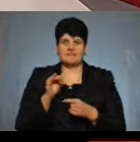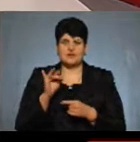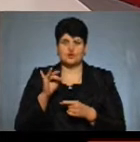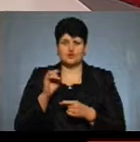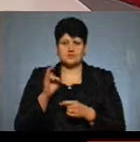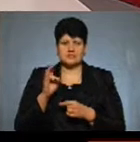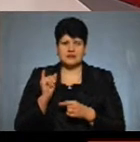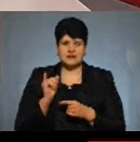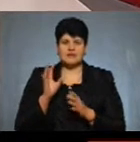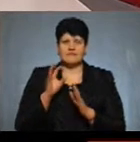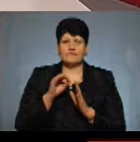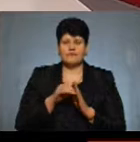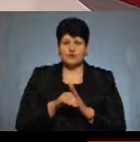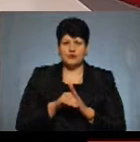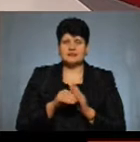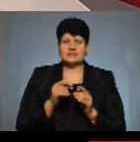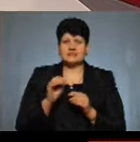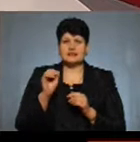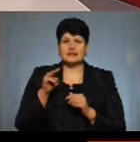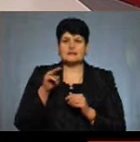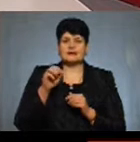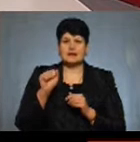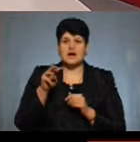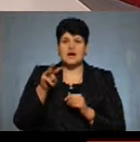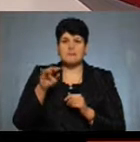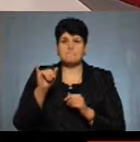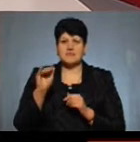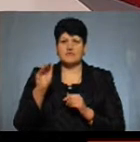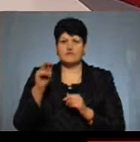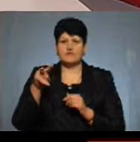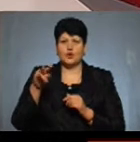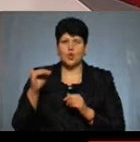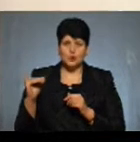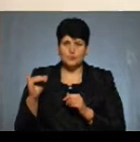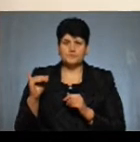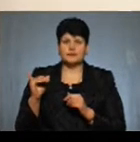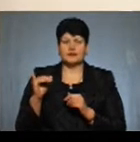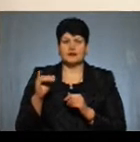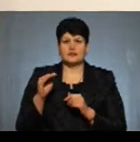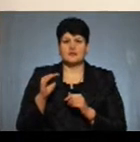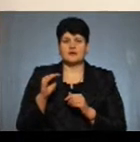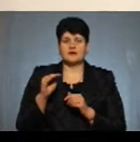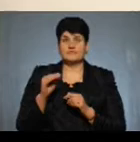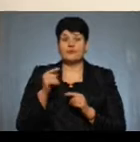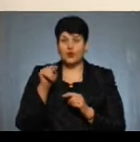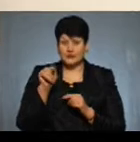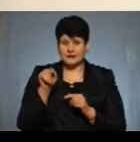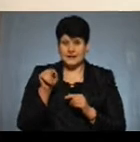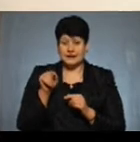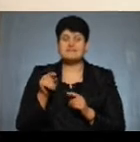це в яких входить озелтамівір, тобто це Таміфлю і Релензо. Це ті препарати, які є противірусними, відповідно,